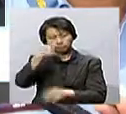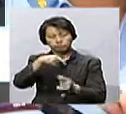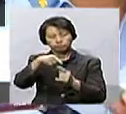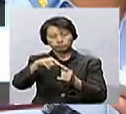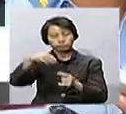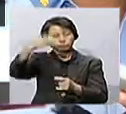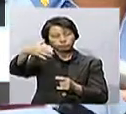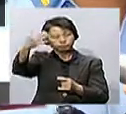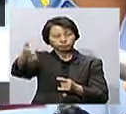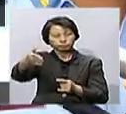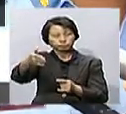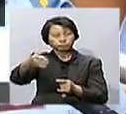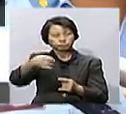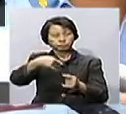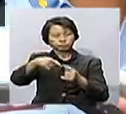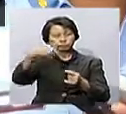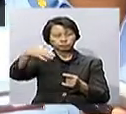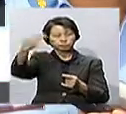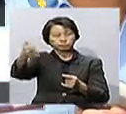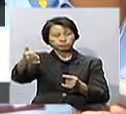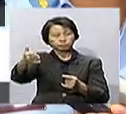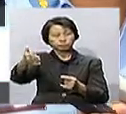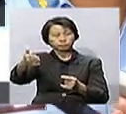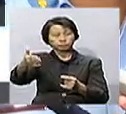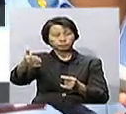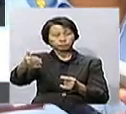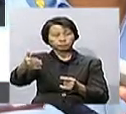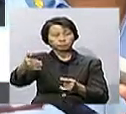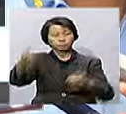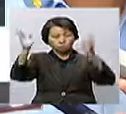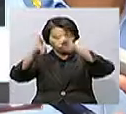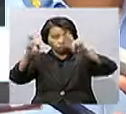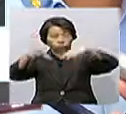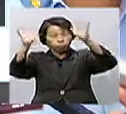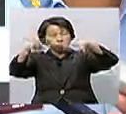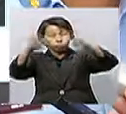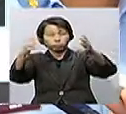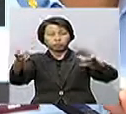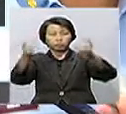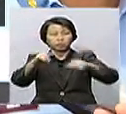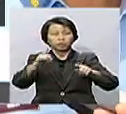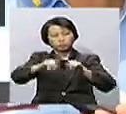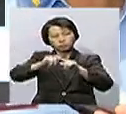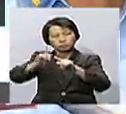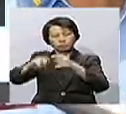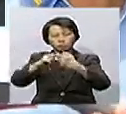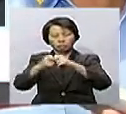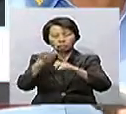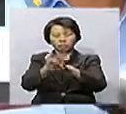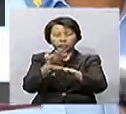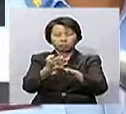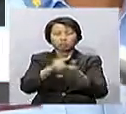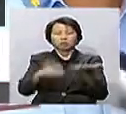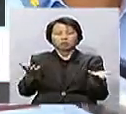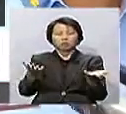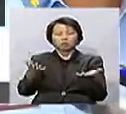next cyclone, when that next rainstorm comes that causes a natural disaster, you don't know where it's going to